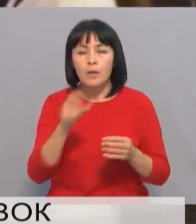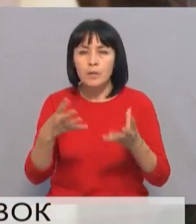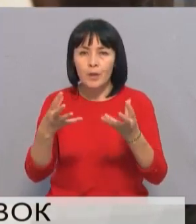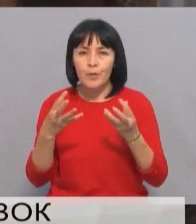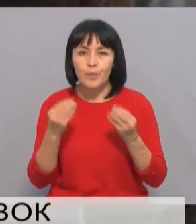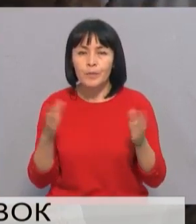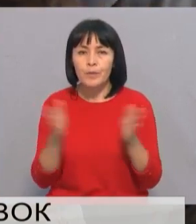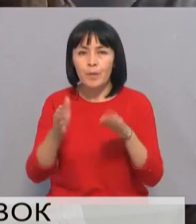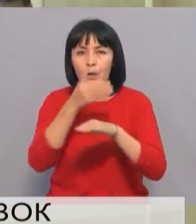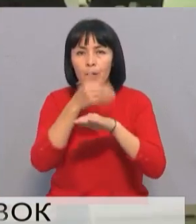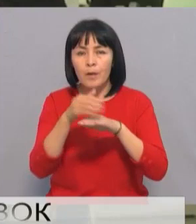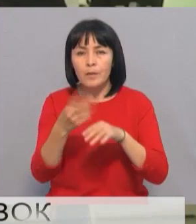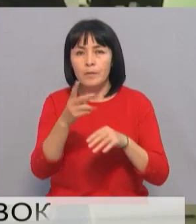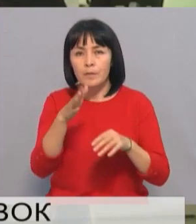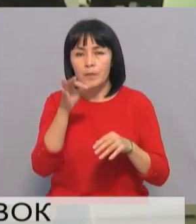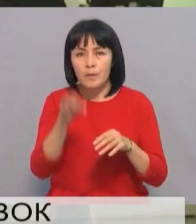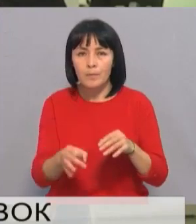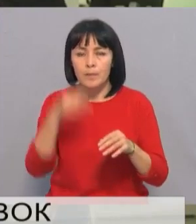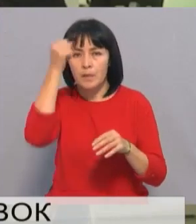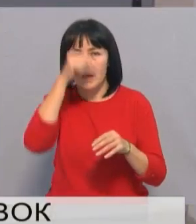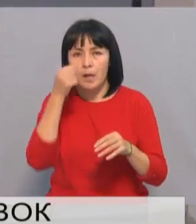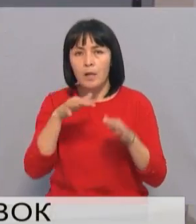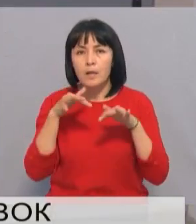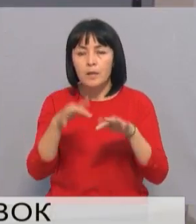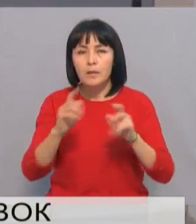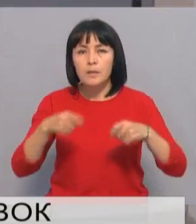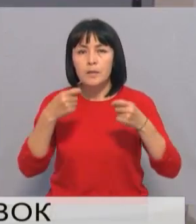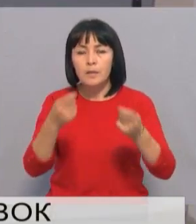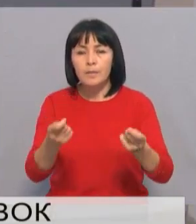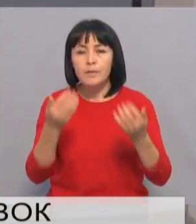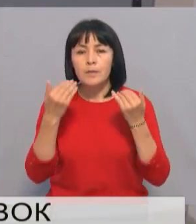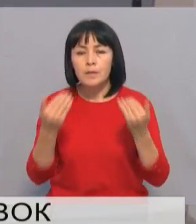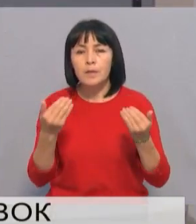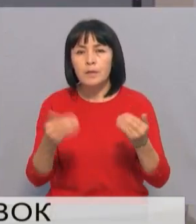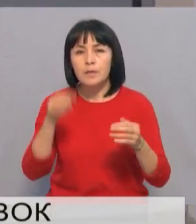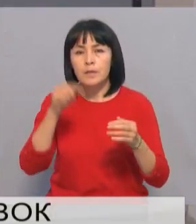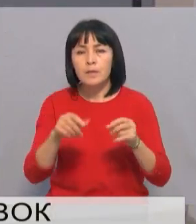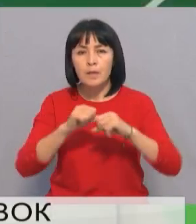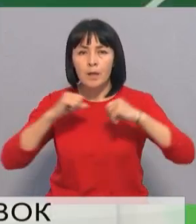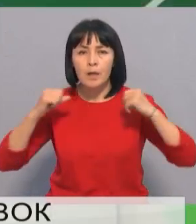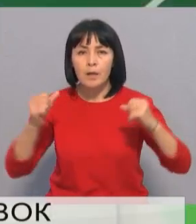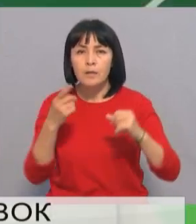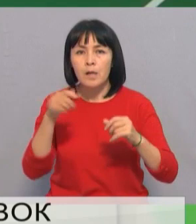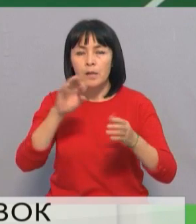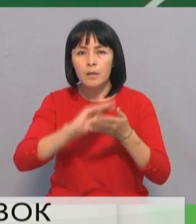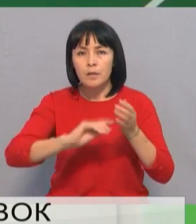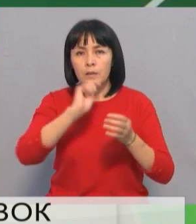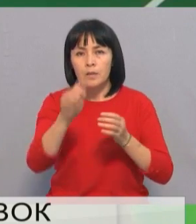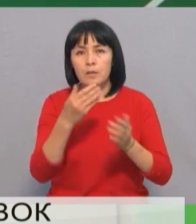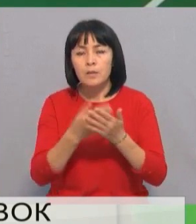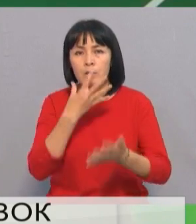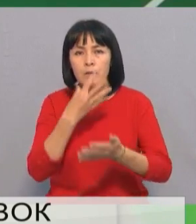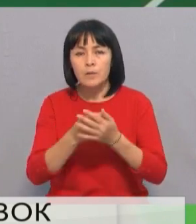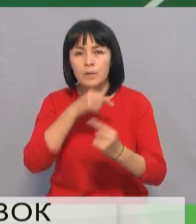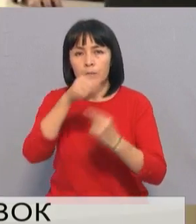получающей микрокредиты по 2,5% годовых. Решение о выдаче микрокредита принимается в специальной комиссии, где заявители предоставляют